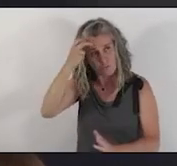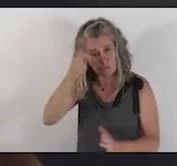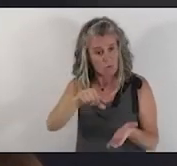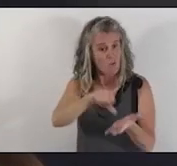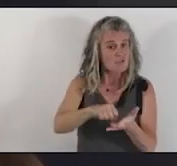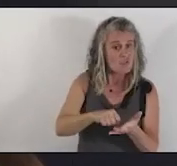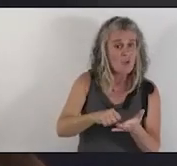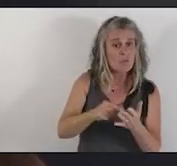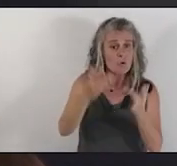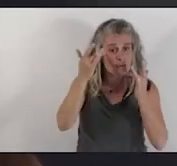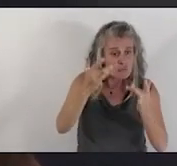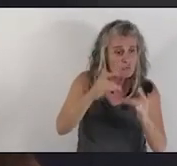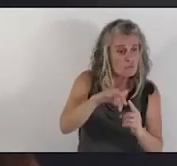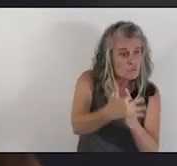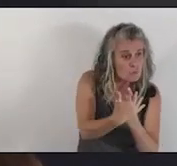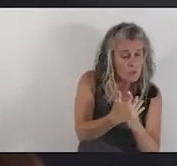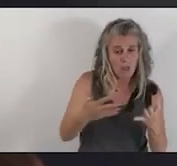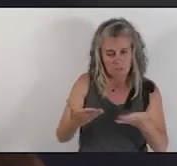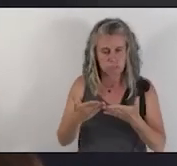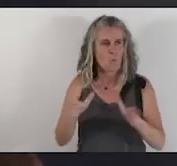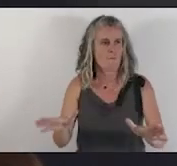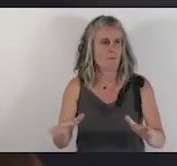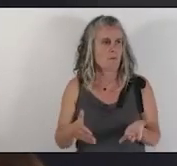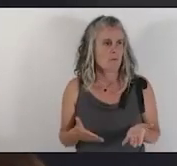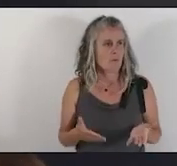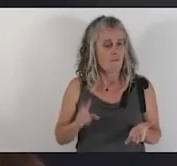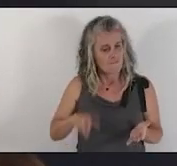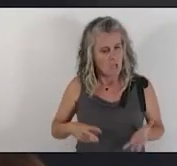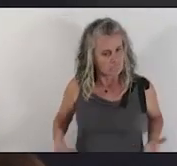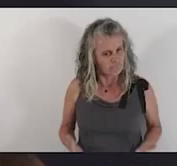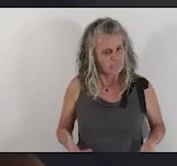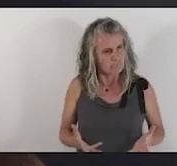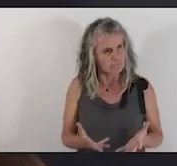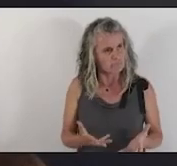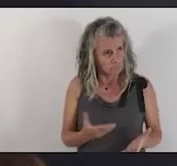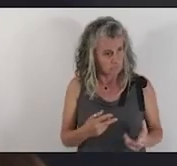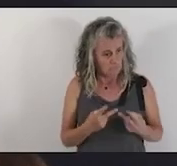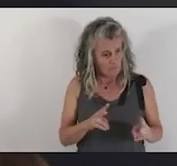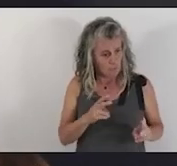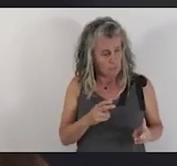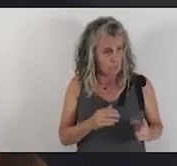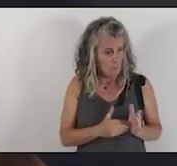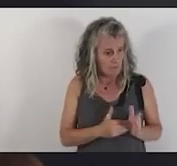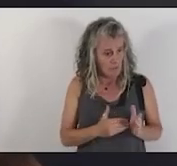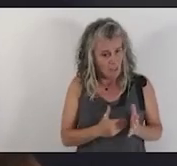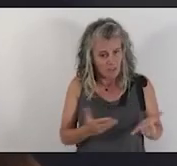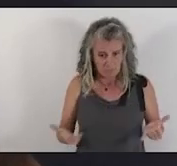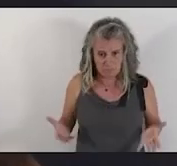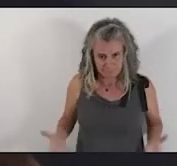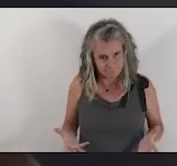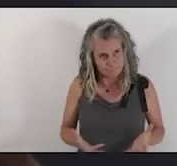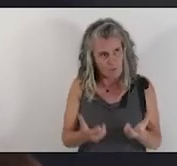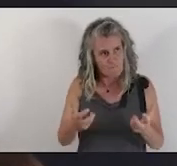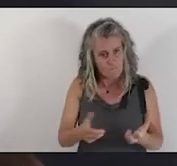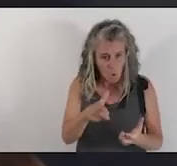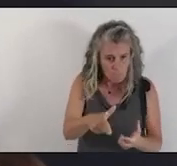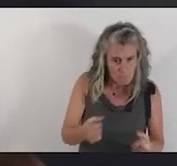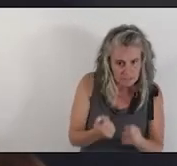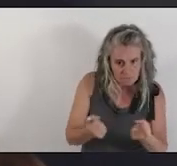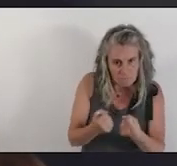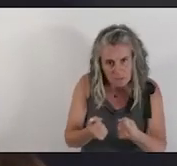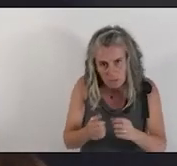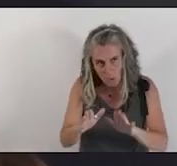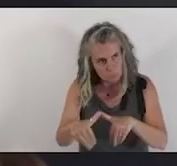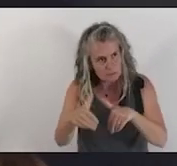politique volontariste mise en place par la mairie pour que, au mois d'août, leurs activités puissent continuer puisqu'elles sont